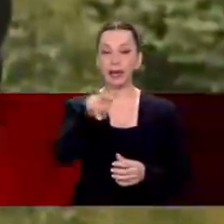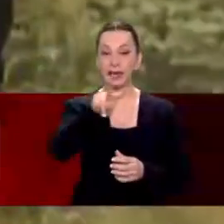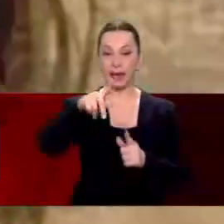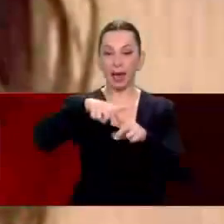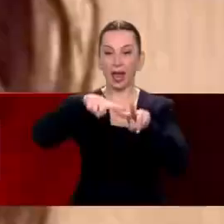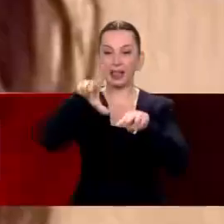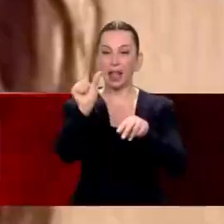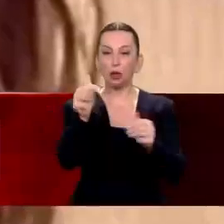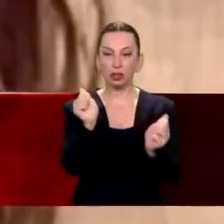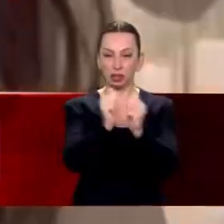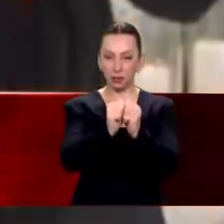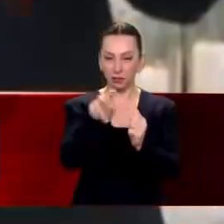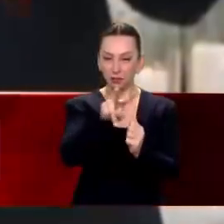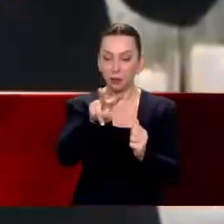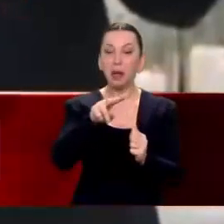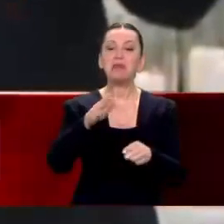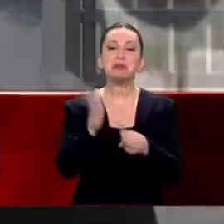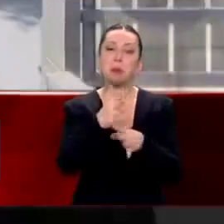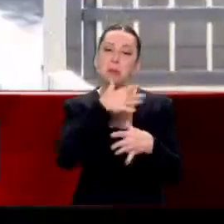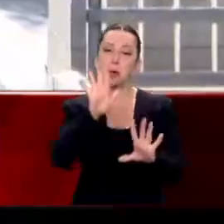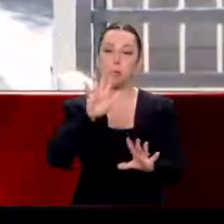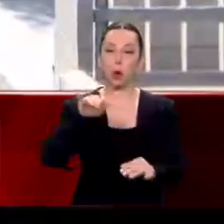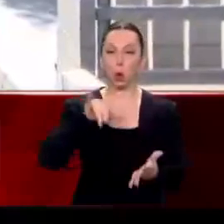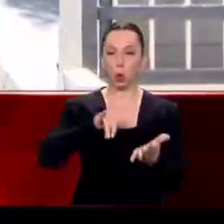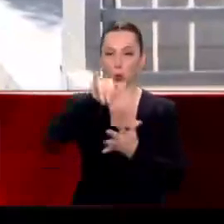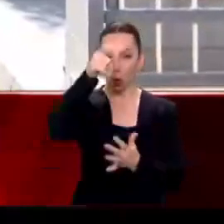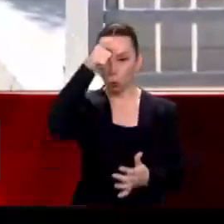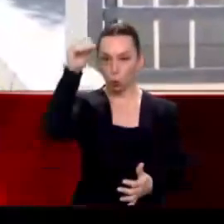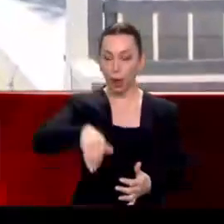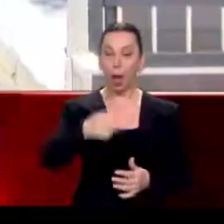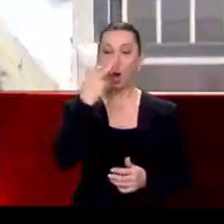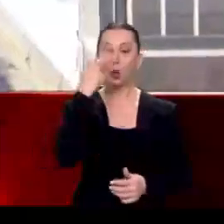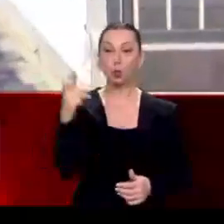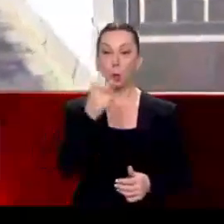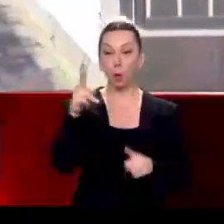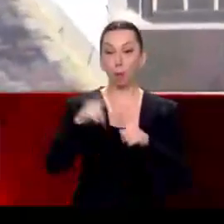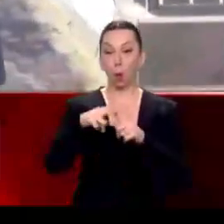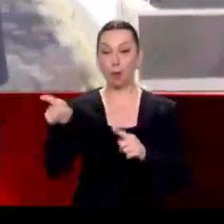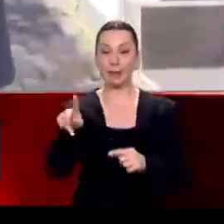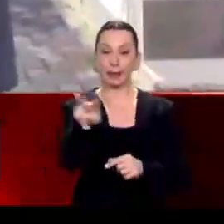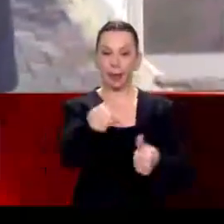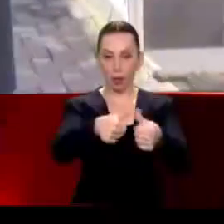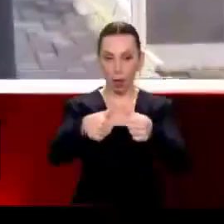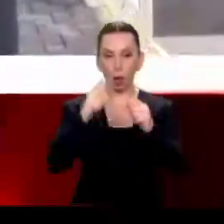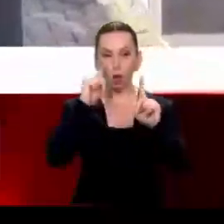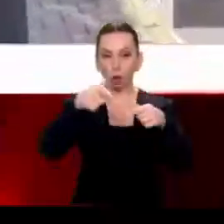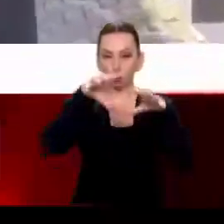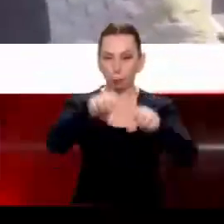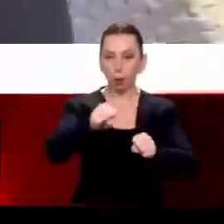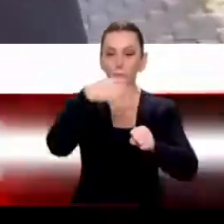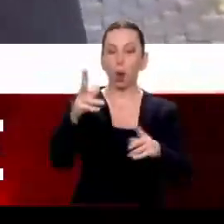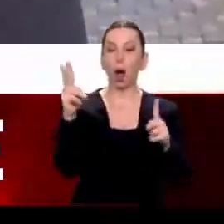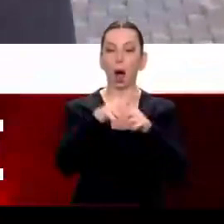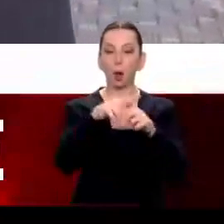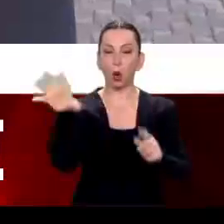çifti nedendir bilinmez uçakla Türkiye'ye döndü. Dolandırıcılık büro amirliği ekipleri Talu çiftini gözaltına aldıktan sonra emniyete